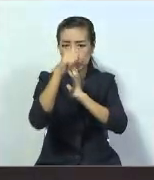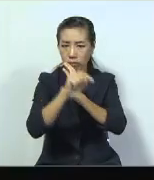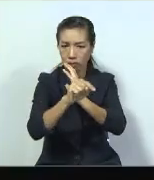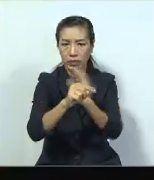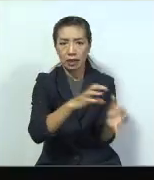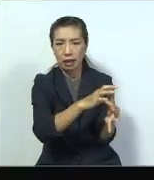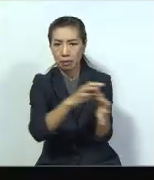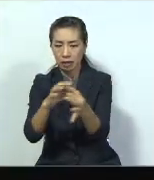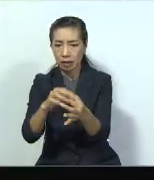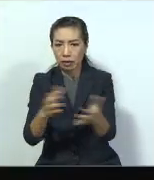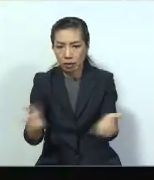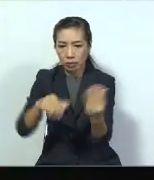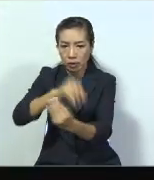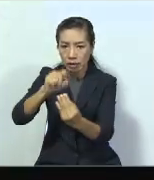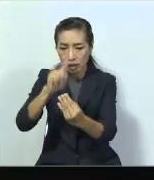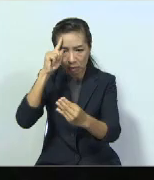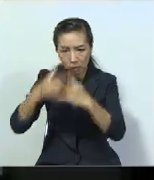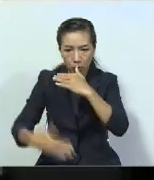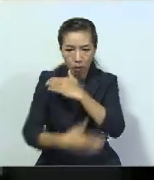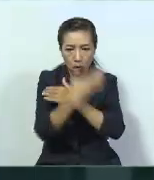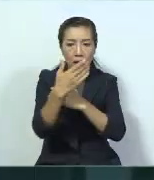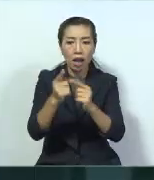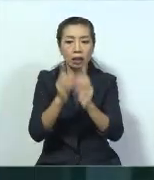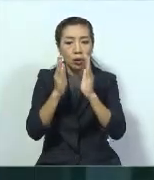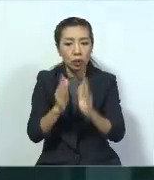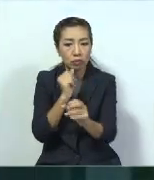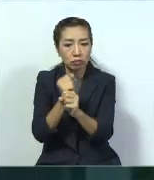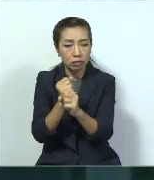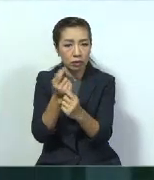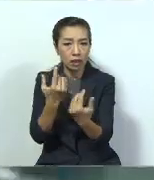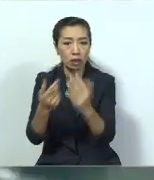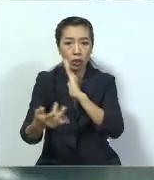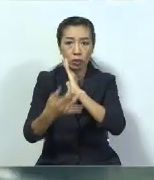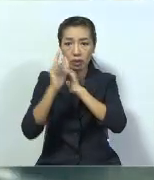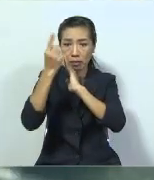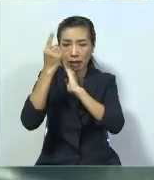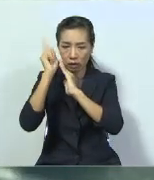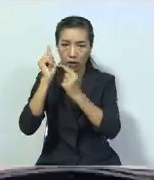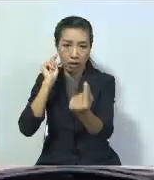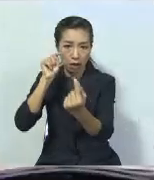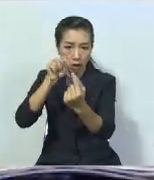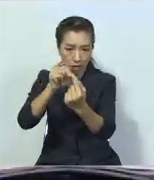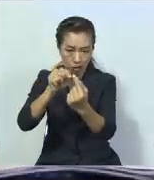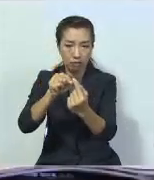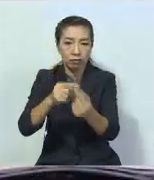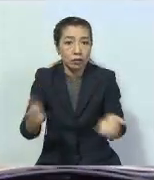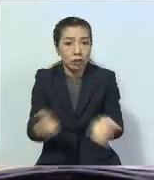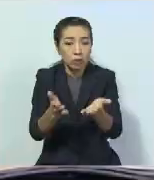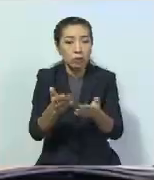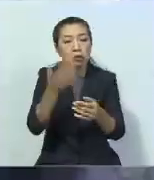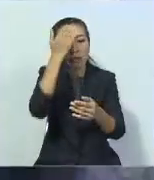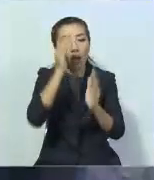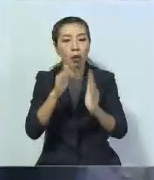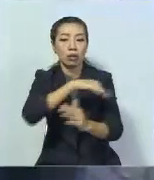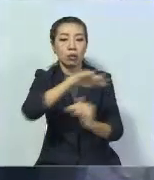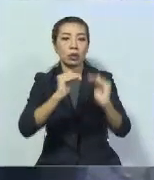ลยีดิจิทัลการสร้างโอกาสและการพัฒนาความสามารถในการเข้าถึงเทคโนโลยีซึ่งจะช่วยลดความเหลื่อมล้ำทางดิจิ